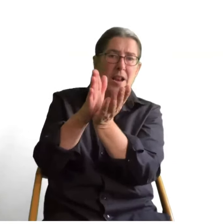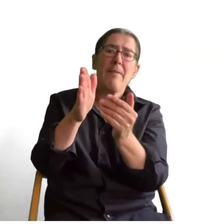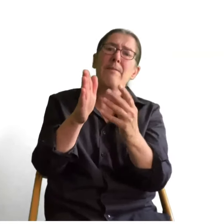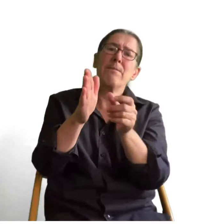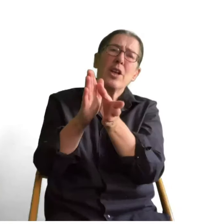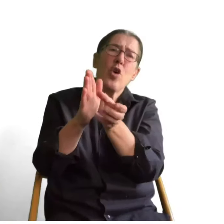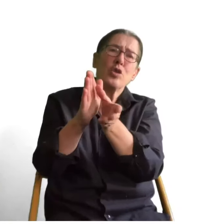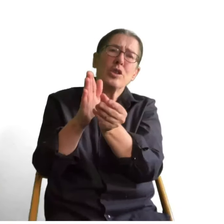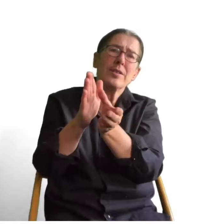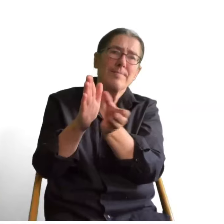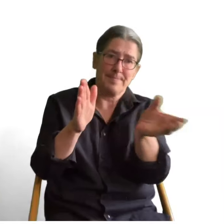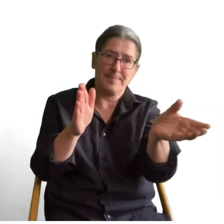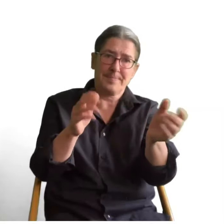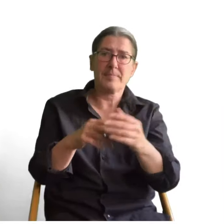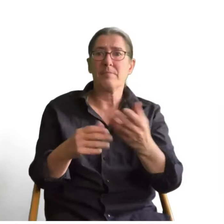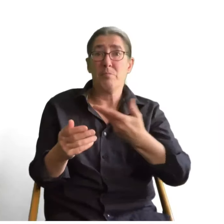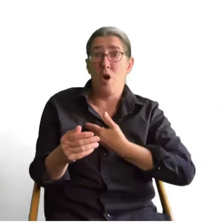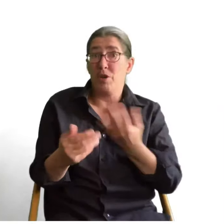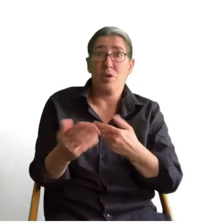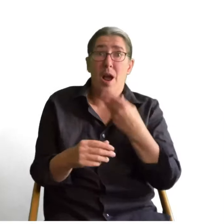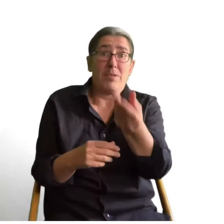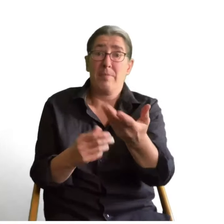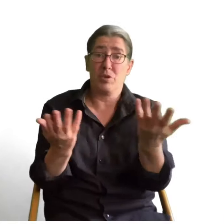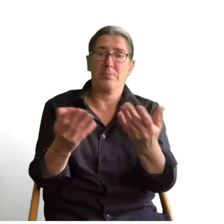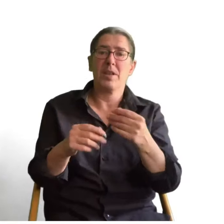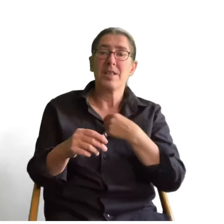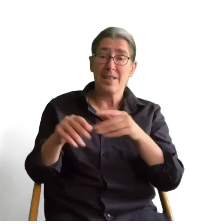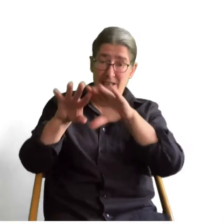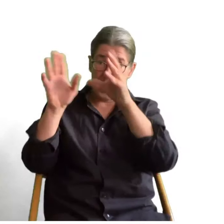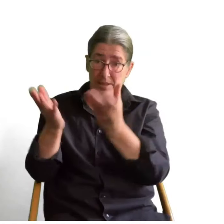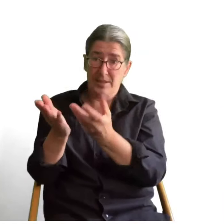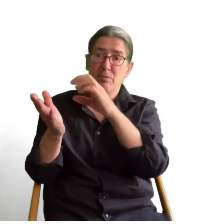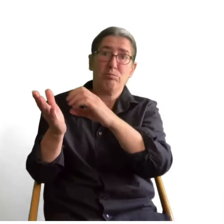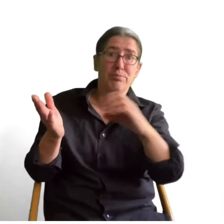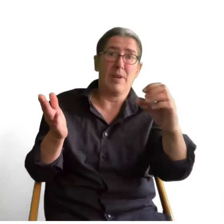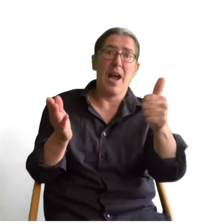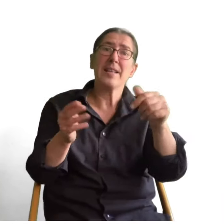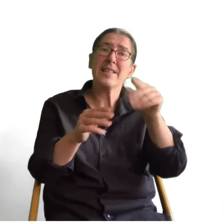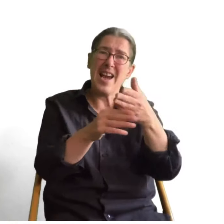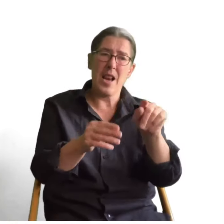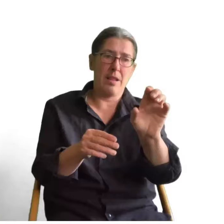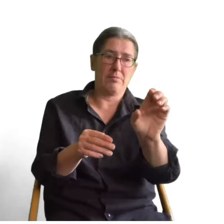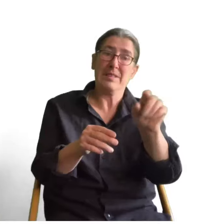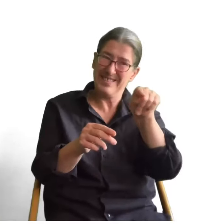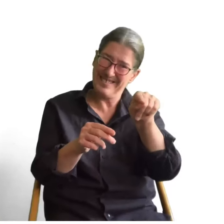ich bekomme oder abgeben muss oder sonst irgendwas. Also ich habe das Ganze und einen Teil davon. Das ist der